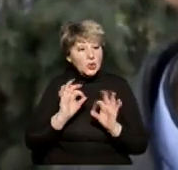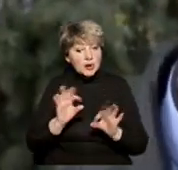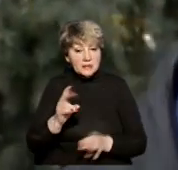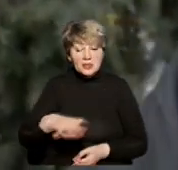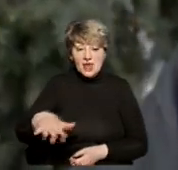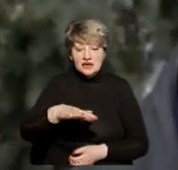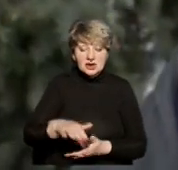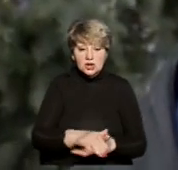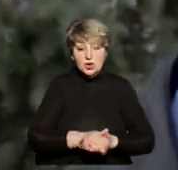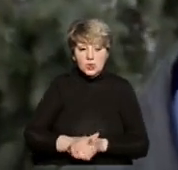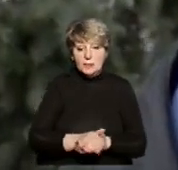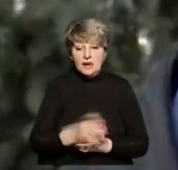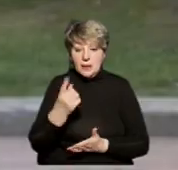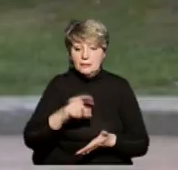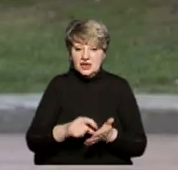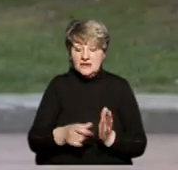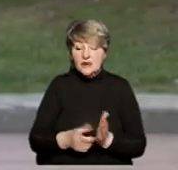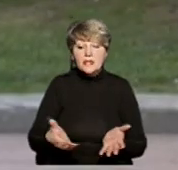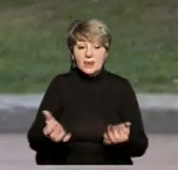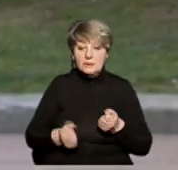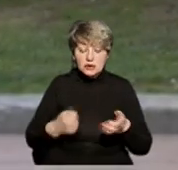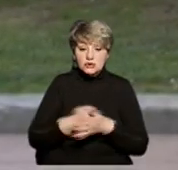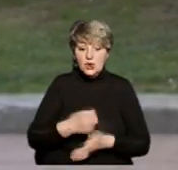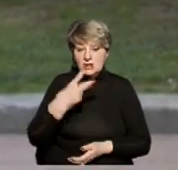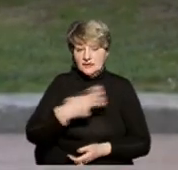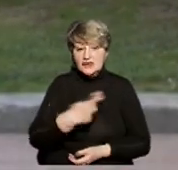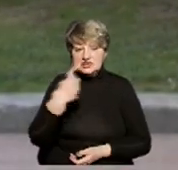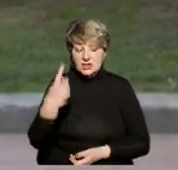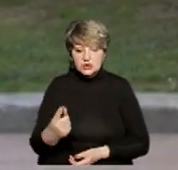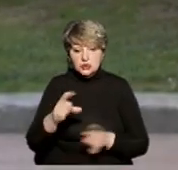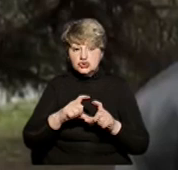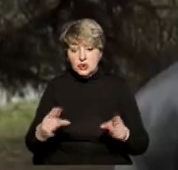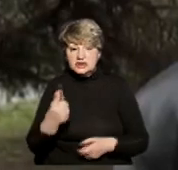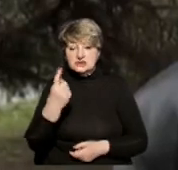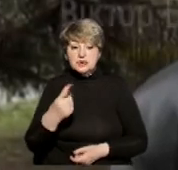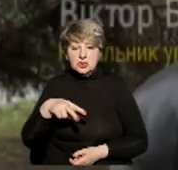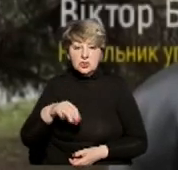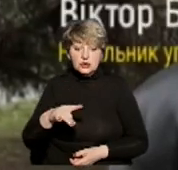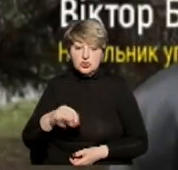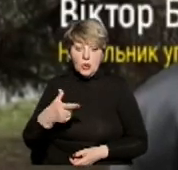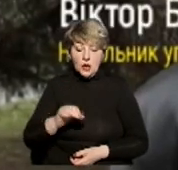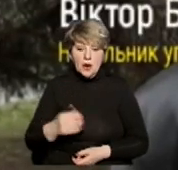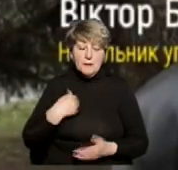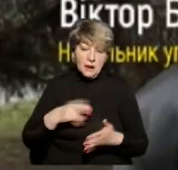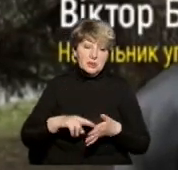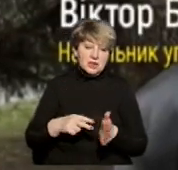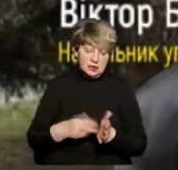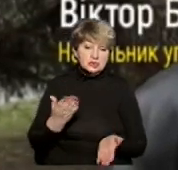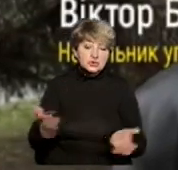на території громади першокласників набирають до 21 школи з 1 лютого. Ми десь так плануємо в межах до